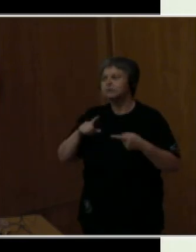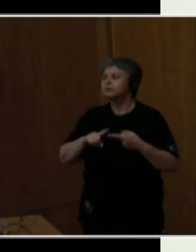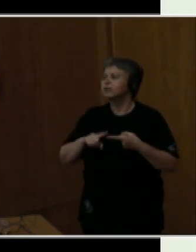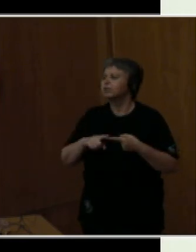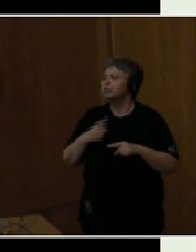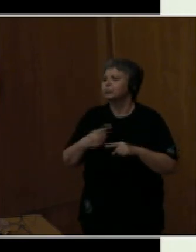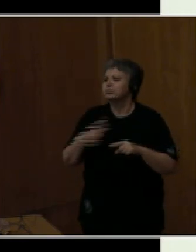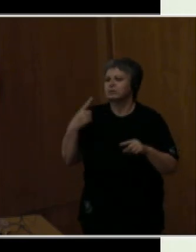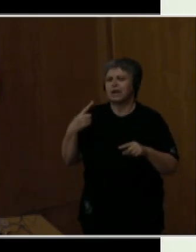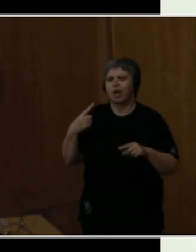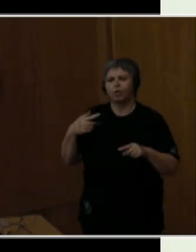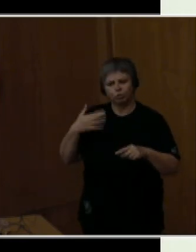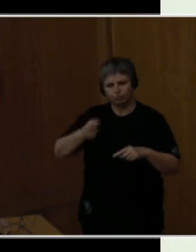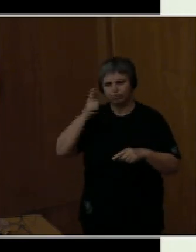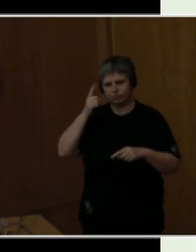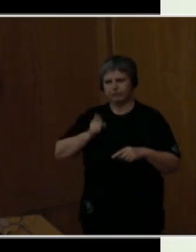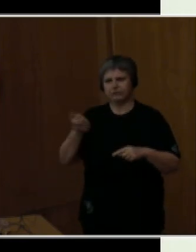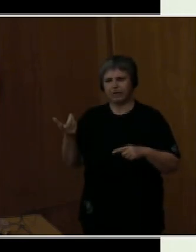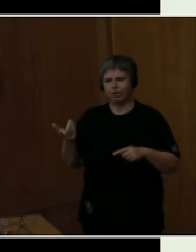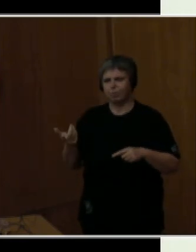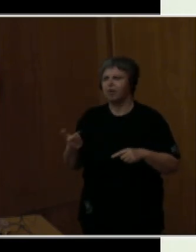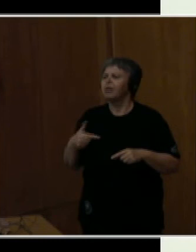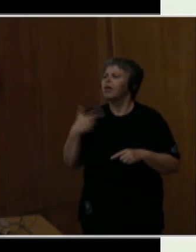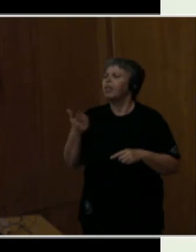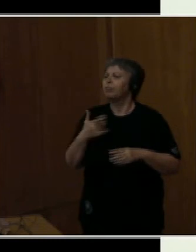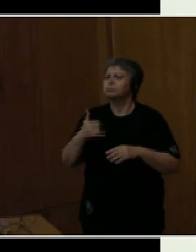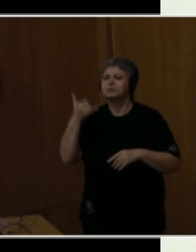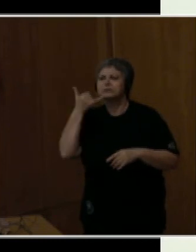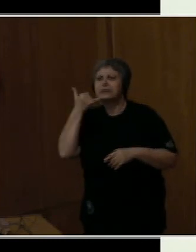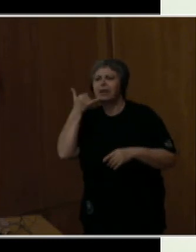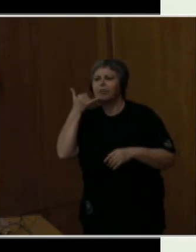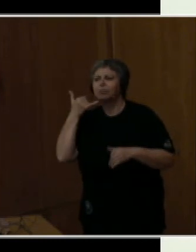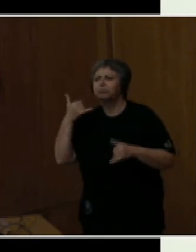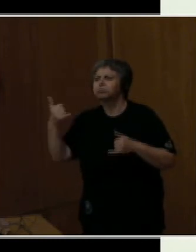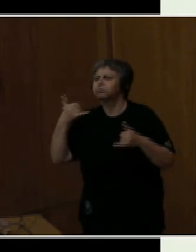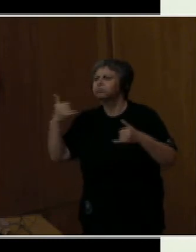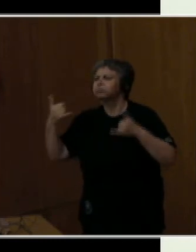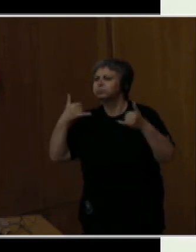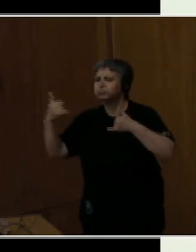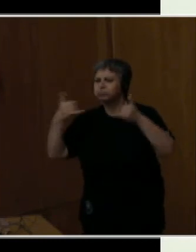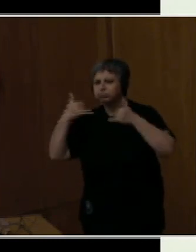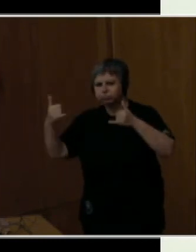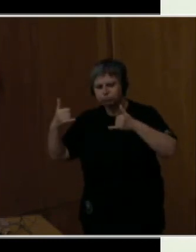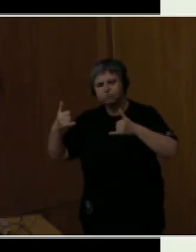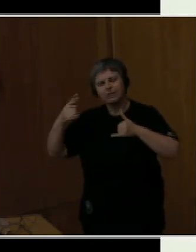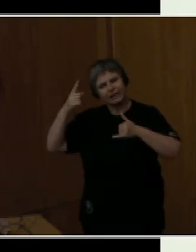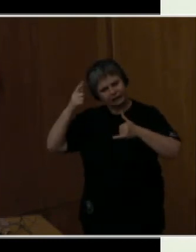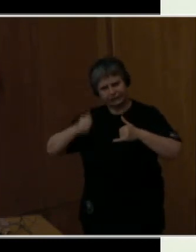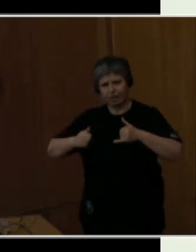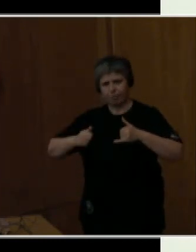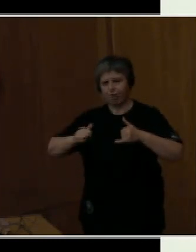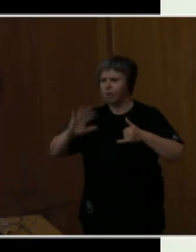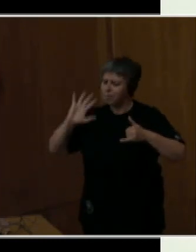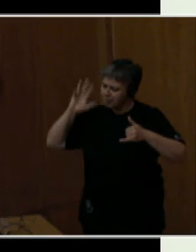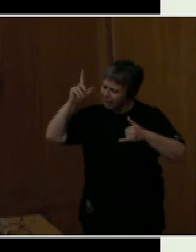μας και η κύρια του εφαρμογή ήταν το κλασικό τηλεφωνικό δίκτυο που επίσης μάλλον όλοι έχουμε στο σπίτι μας. Τουλάχιστον στην Ελλάδα